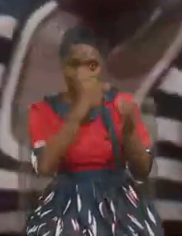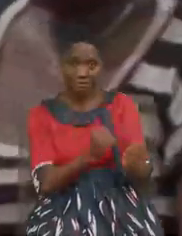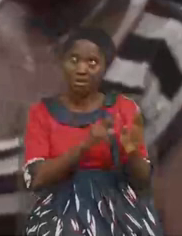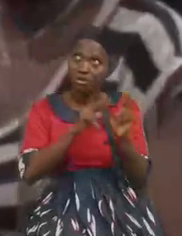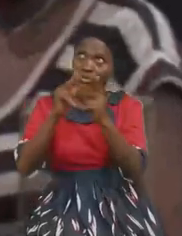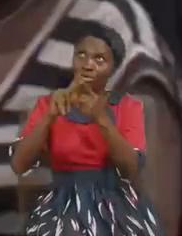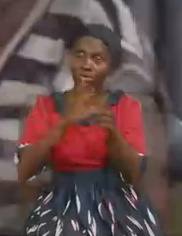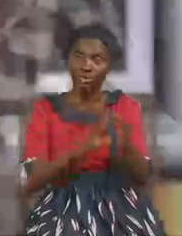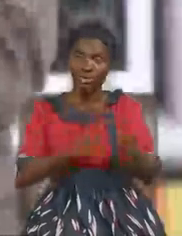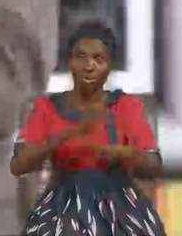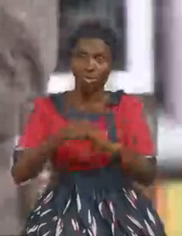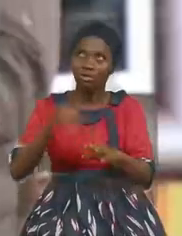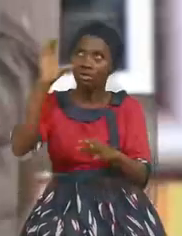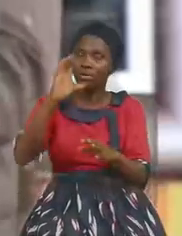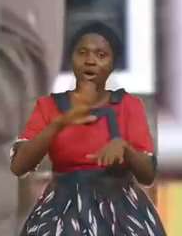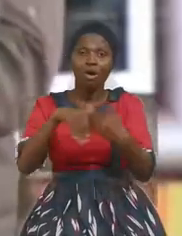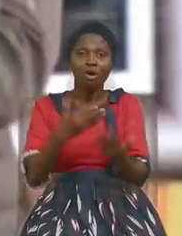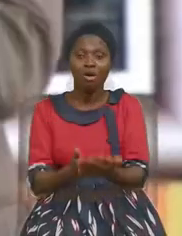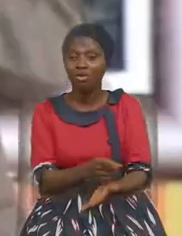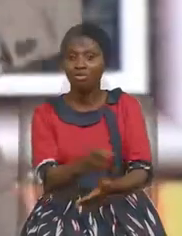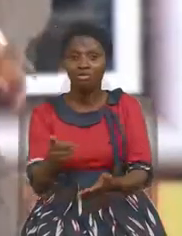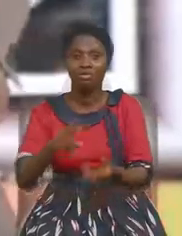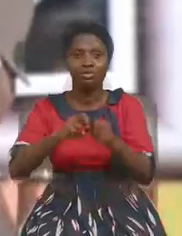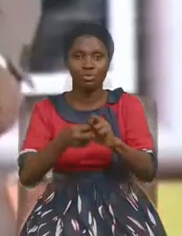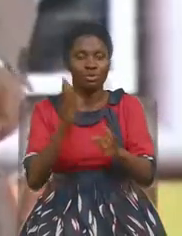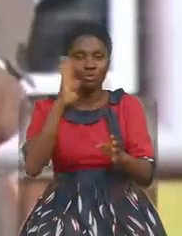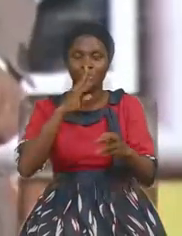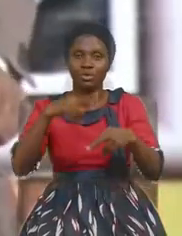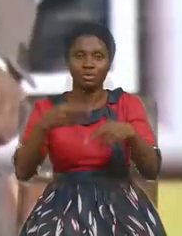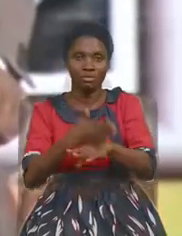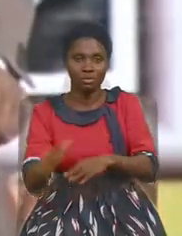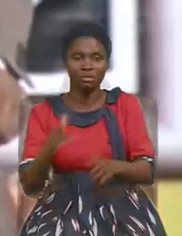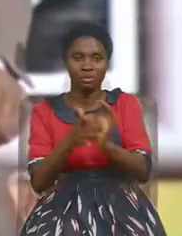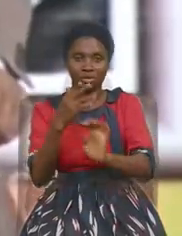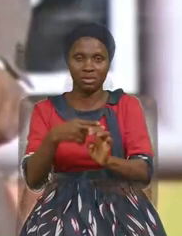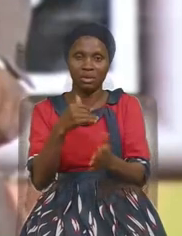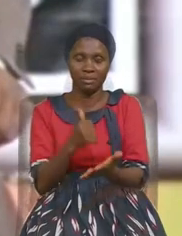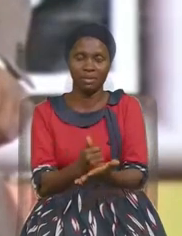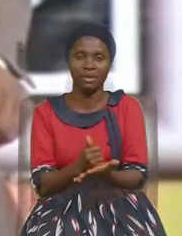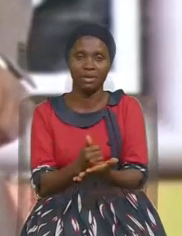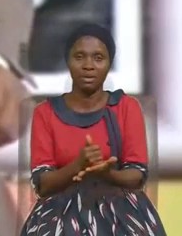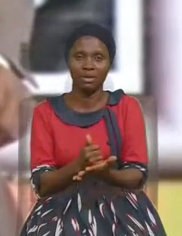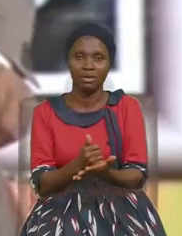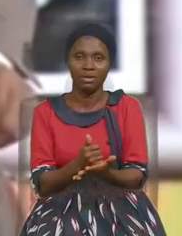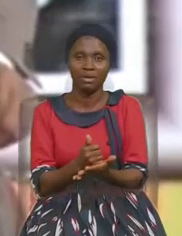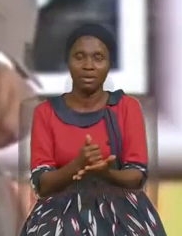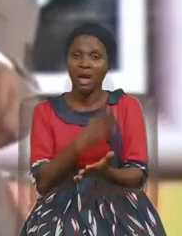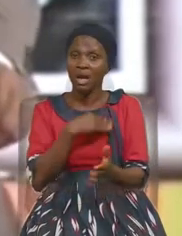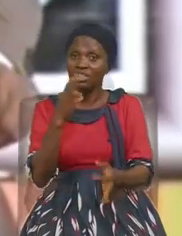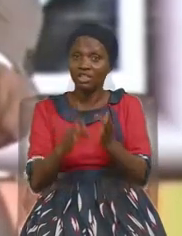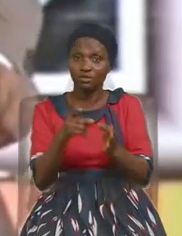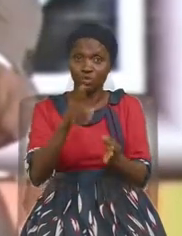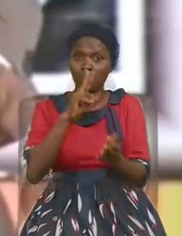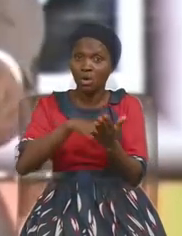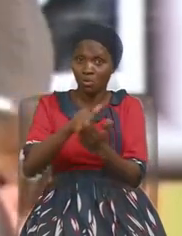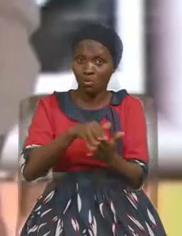la croix, tous ces problèmes seront balayés au nom de Jésus. Et si tu étais faible avant de